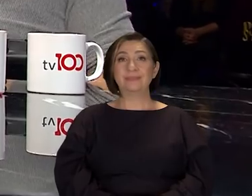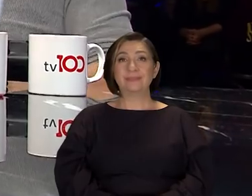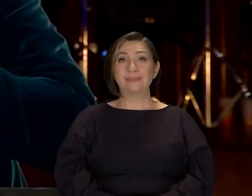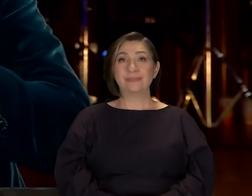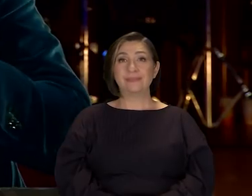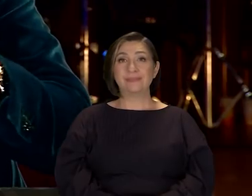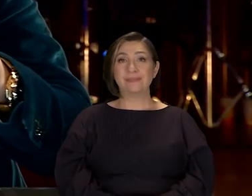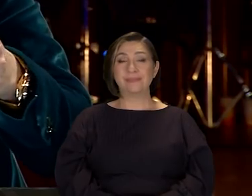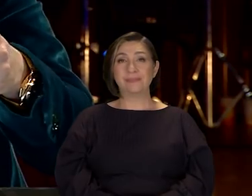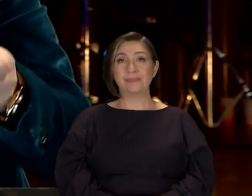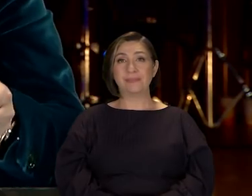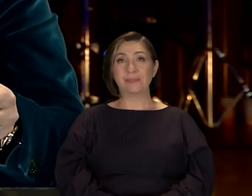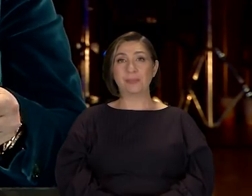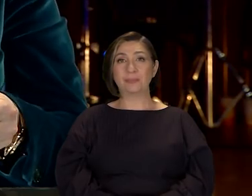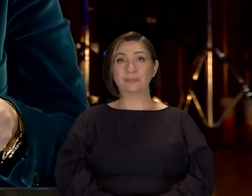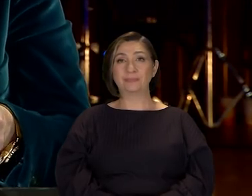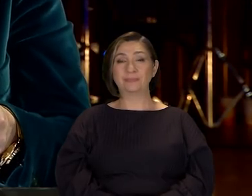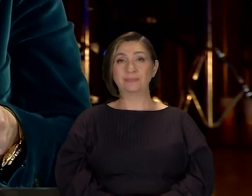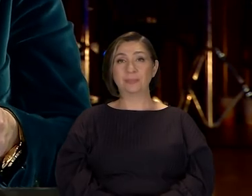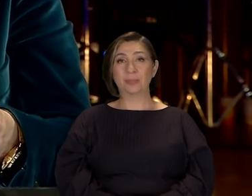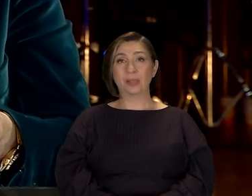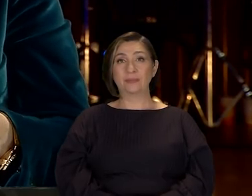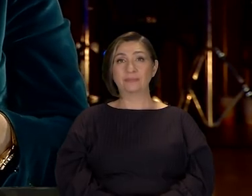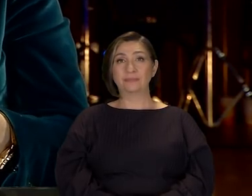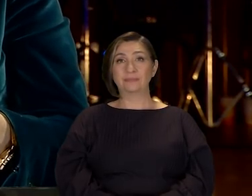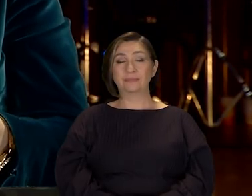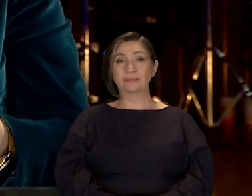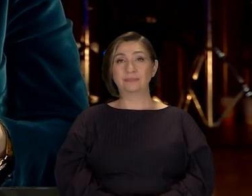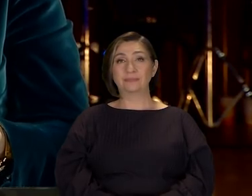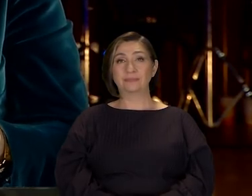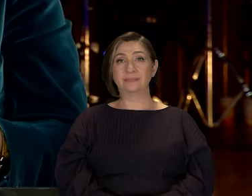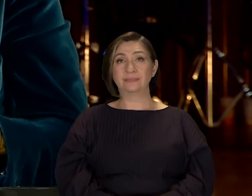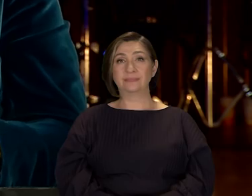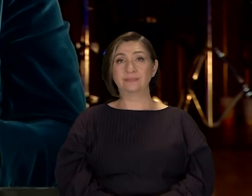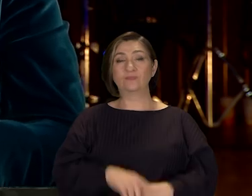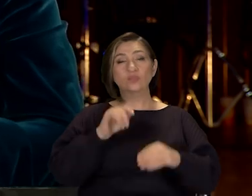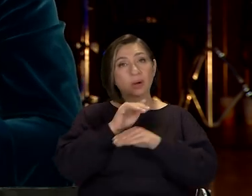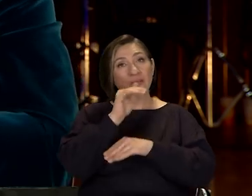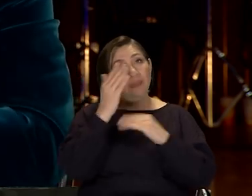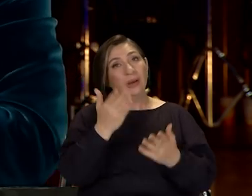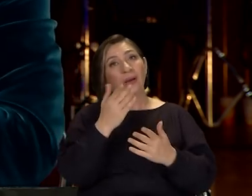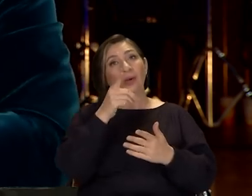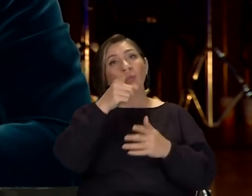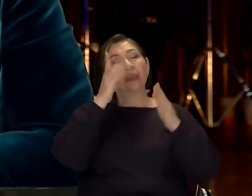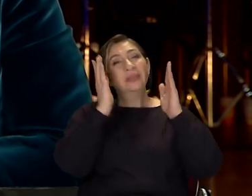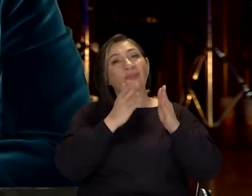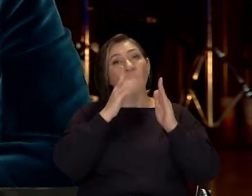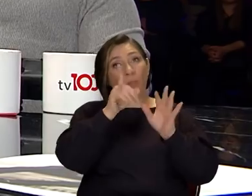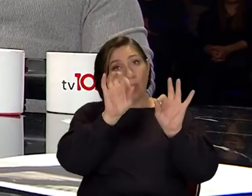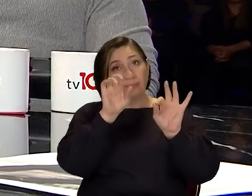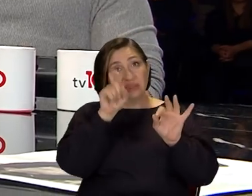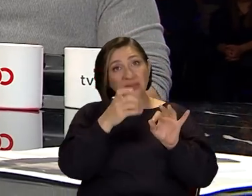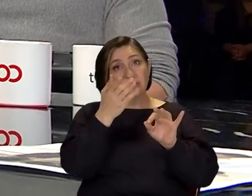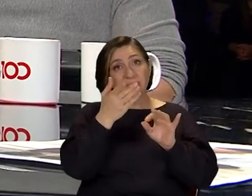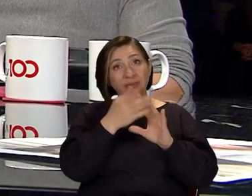fotoğraf hakikaten. Teşekkürler. Ondan sonra şimdi burada yani bu hayat mı ya? Sürekli bu yani sürekli bu halde misin